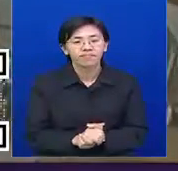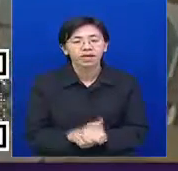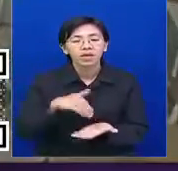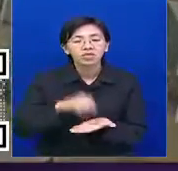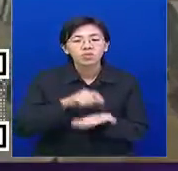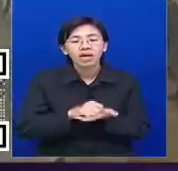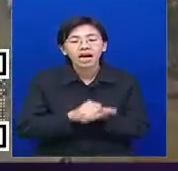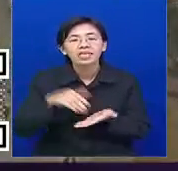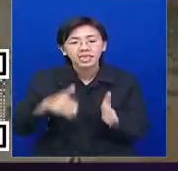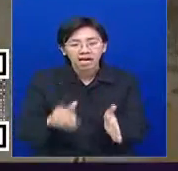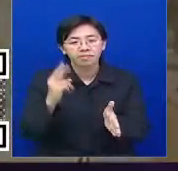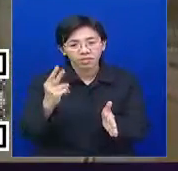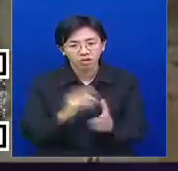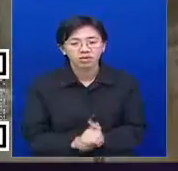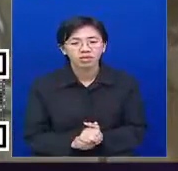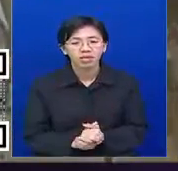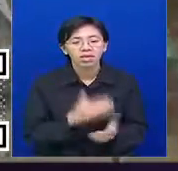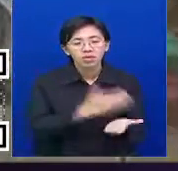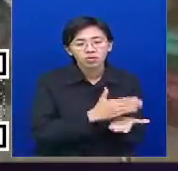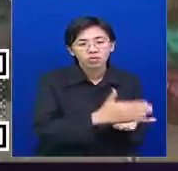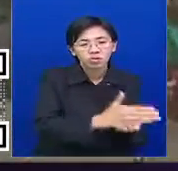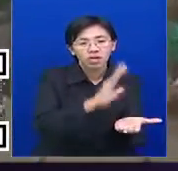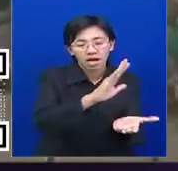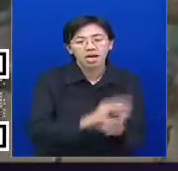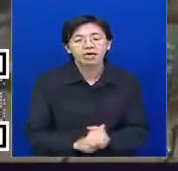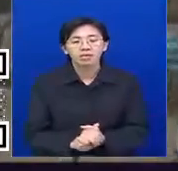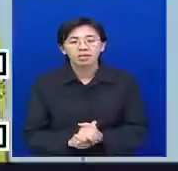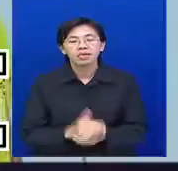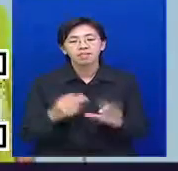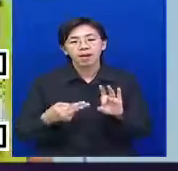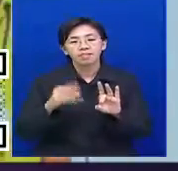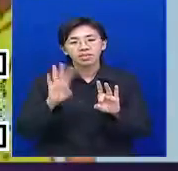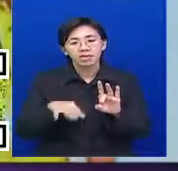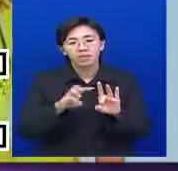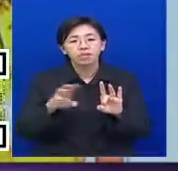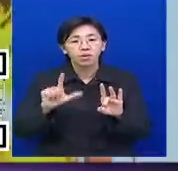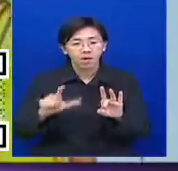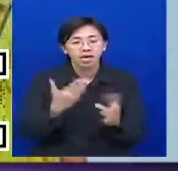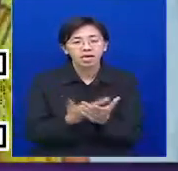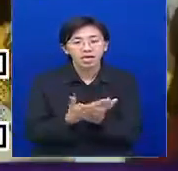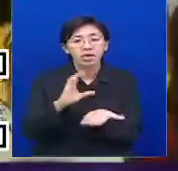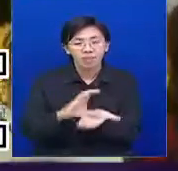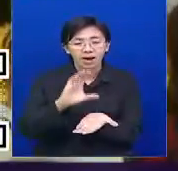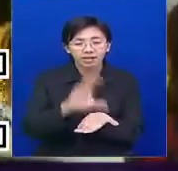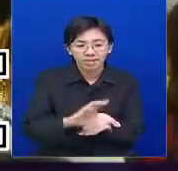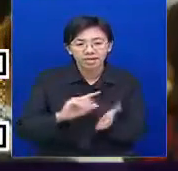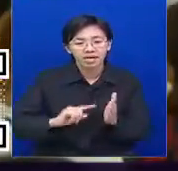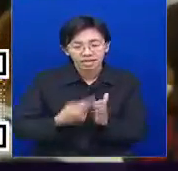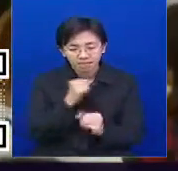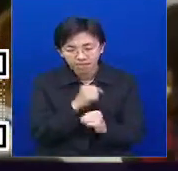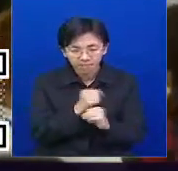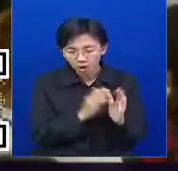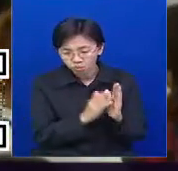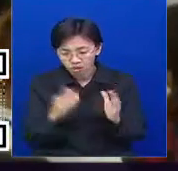ง2แห่งและที่พักริมทางหลวง5แห่งวงเงินลงทุน 84,600 ล้านบาทกำหนดแล้วเสร็จในปี